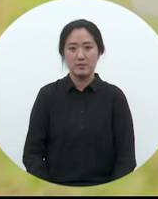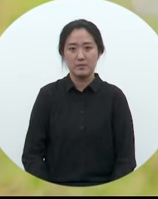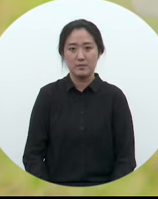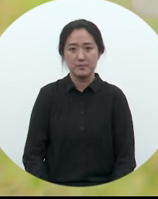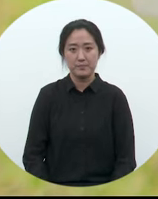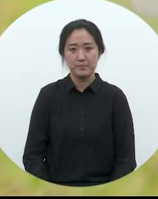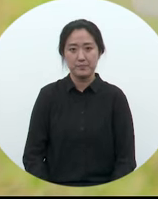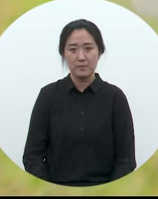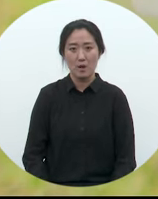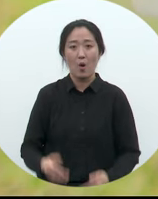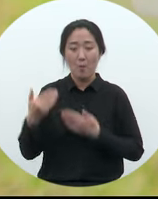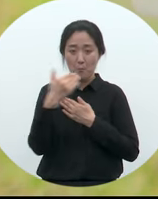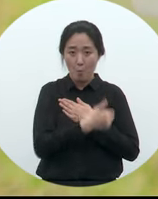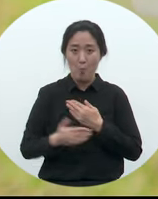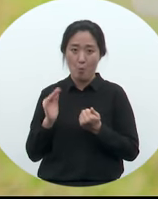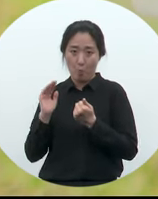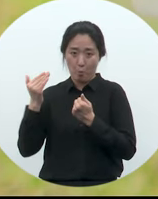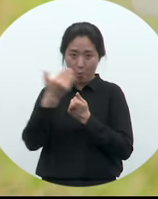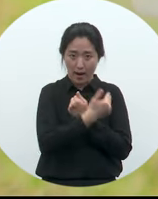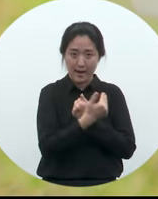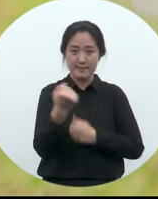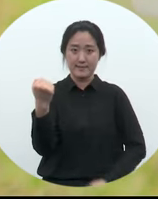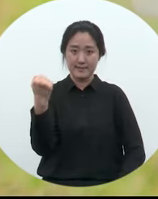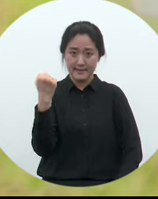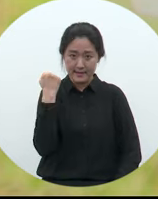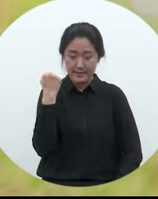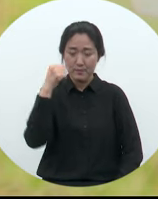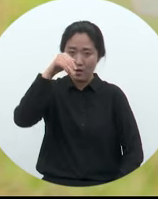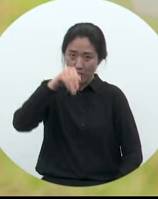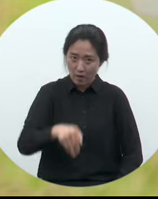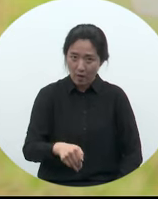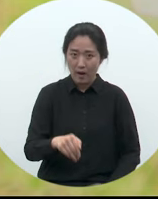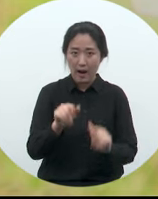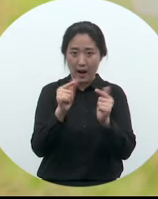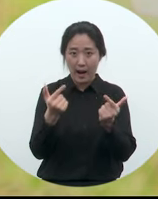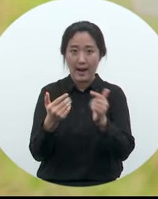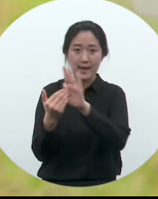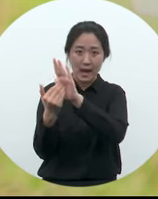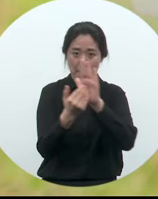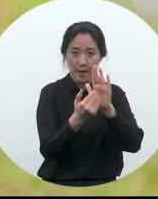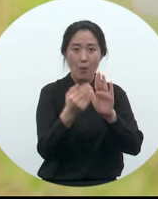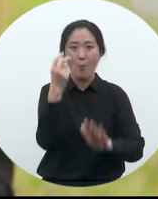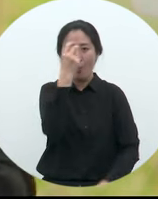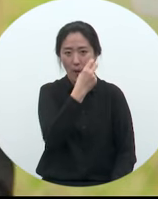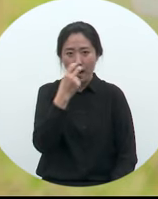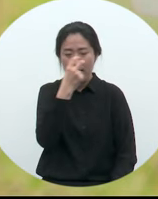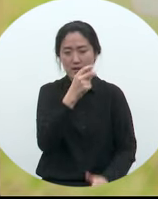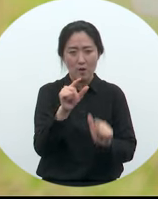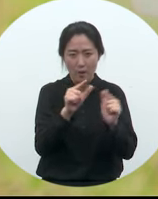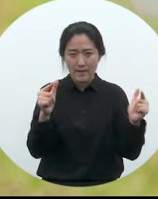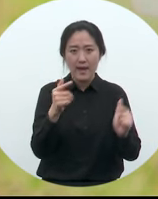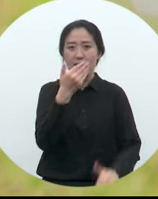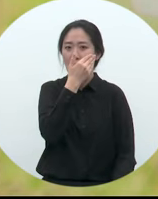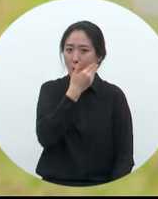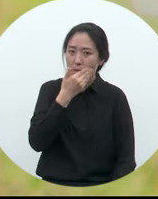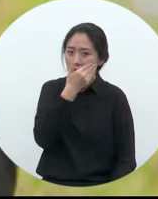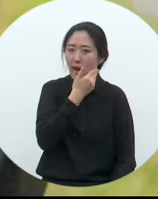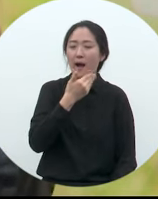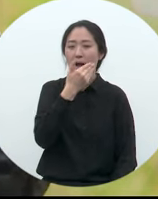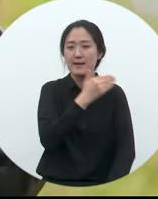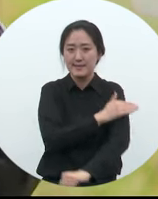됩니다. 그래서 면역력이 떨어지지 않게끔 잘 관리를 해주는 것은 무엇보다도